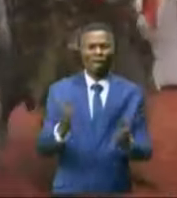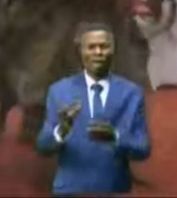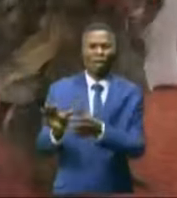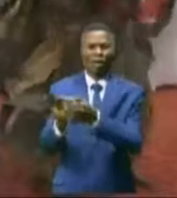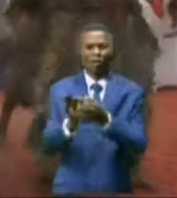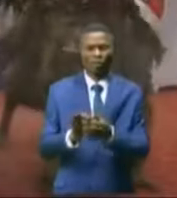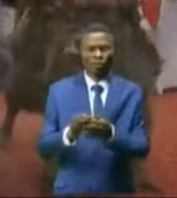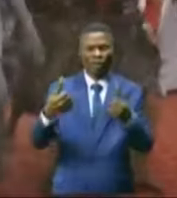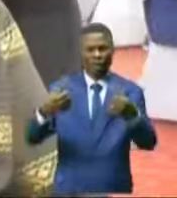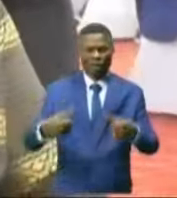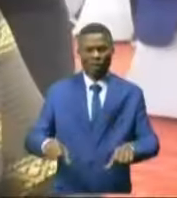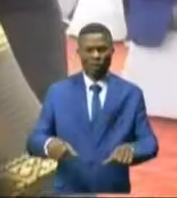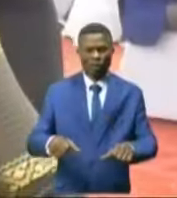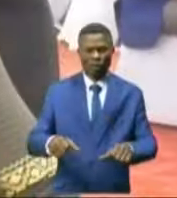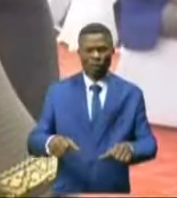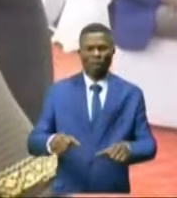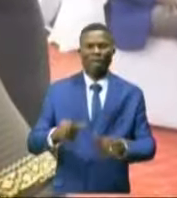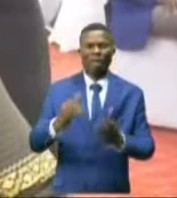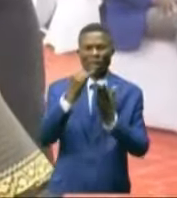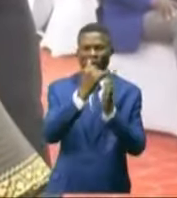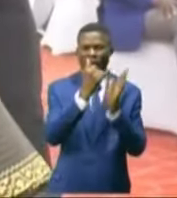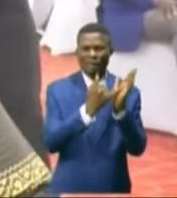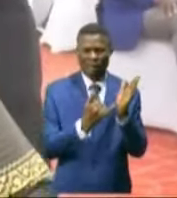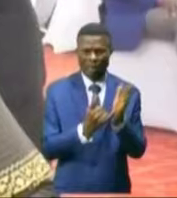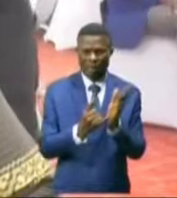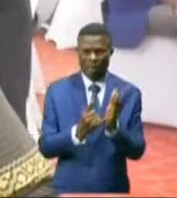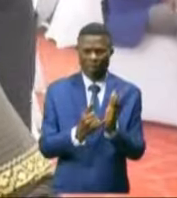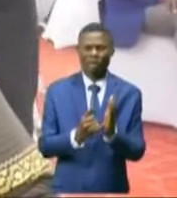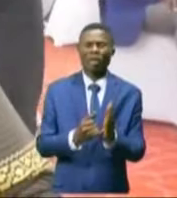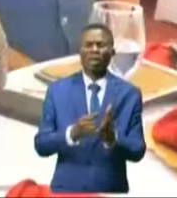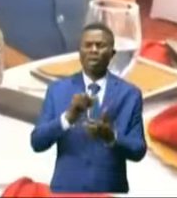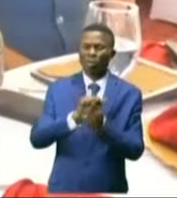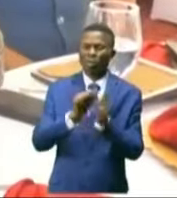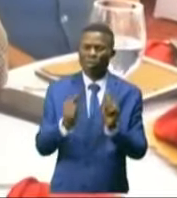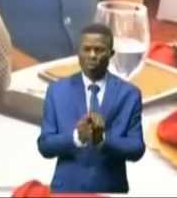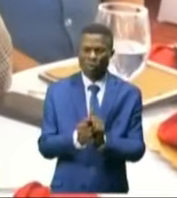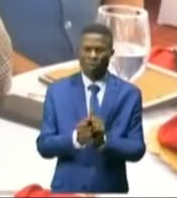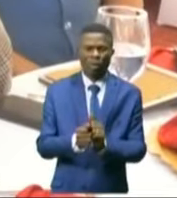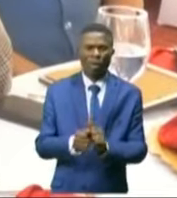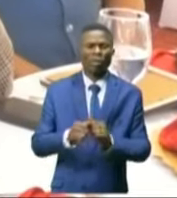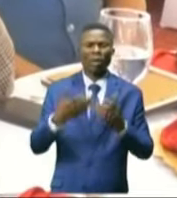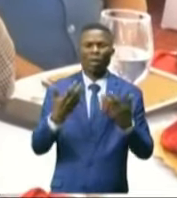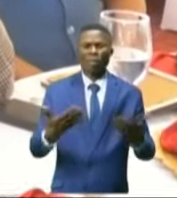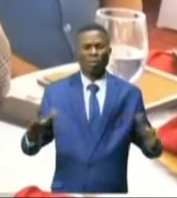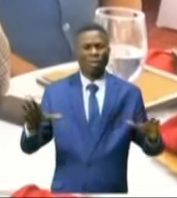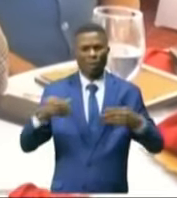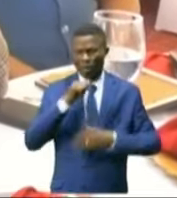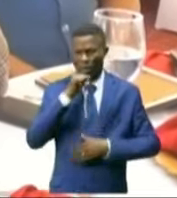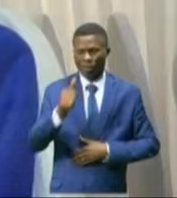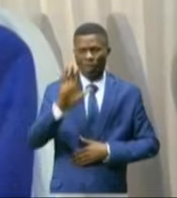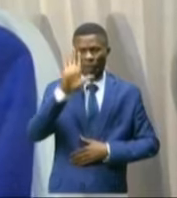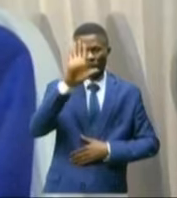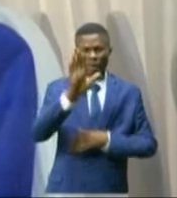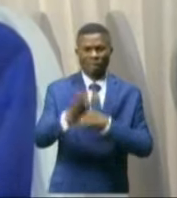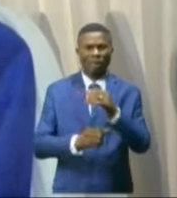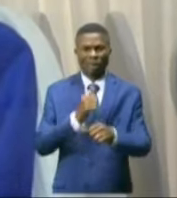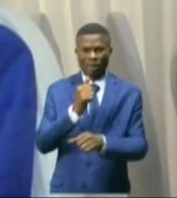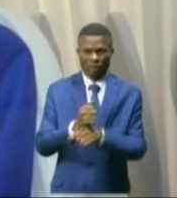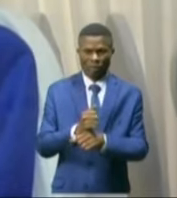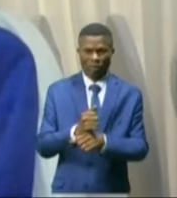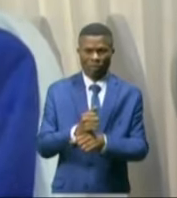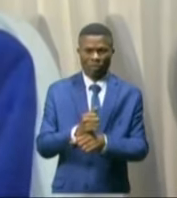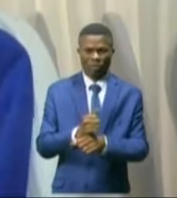de pérenniser leur identité et d'échanger le vœu. Une initiative très appréciée. Ça fait 5 ans. Que